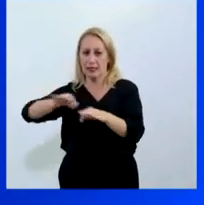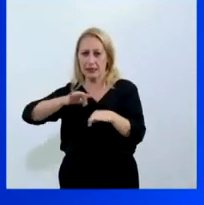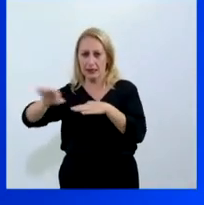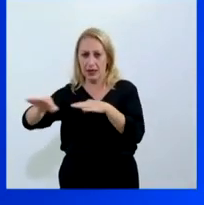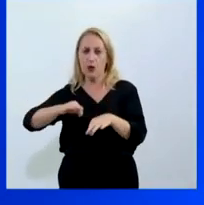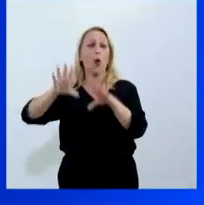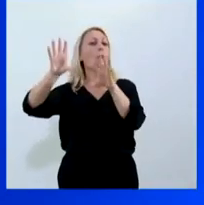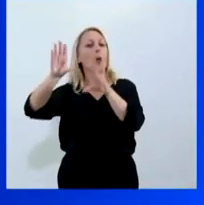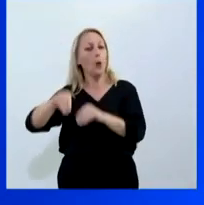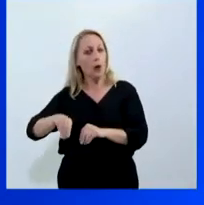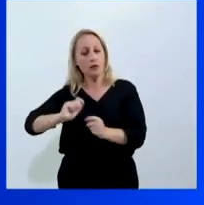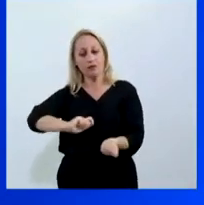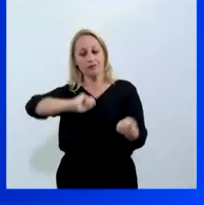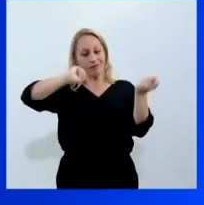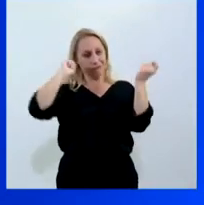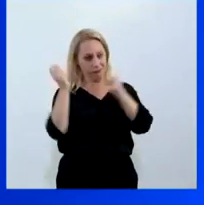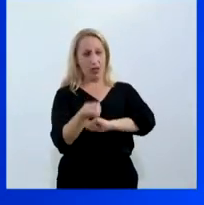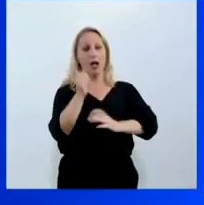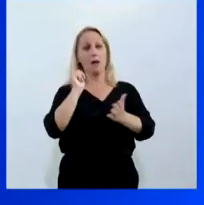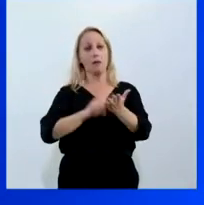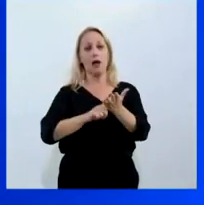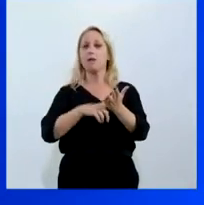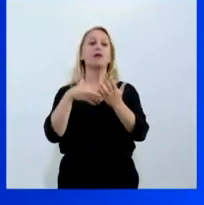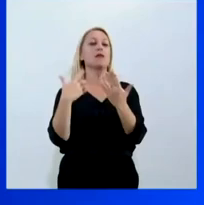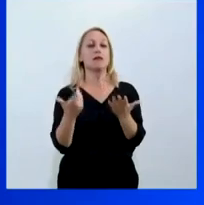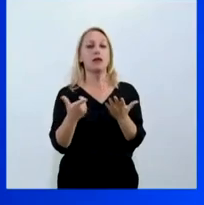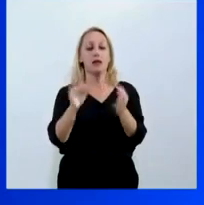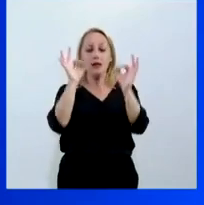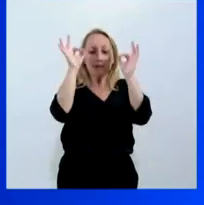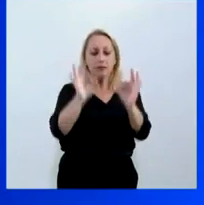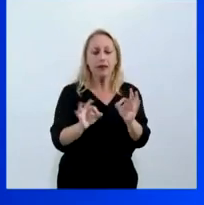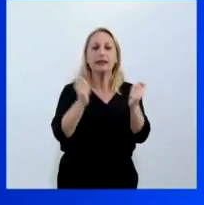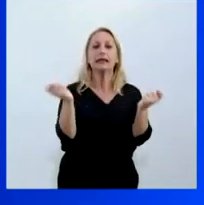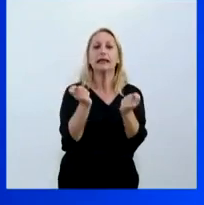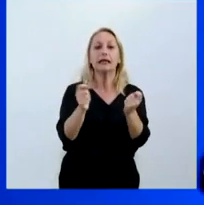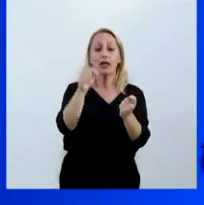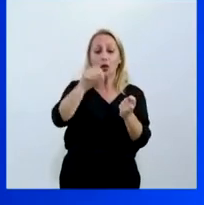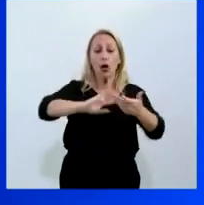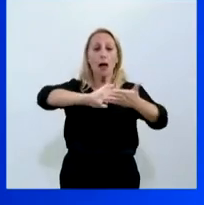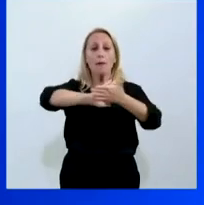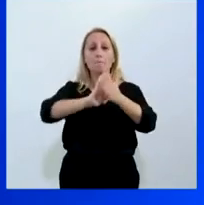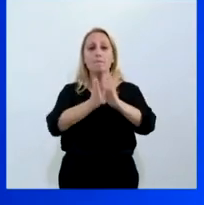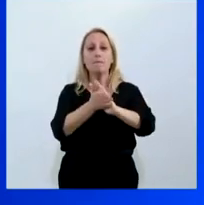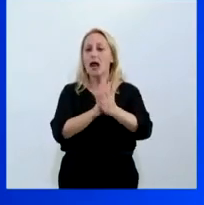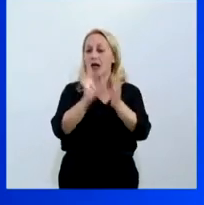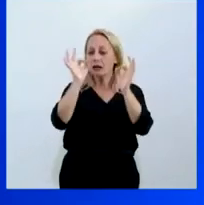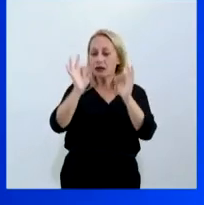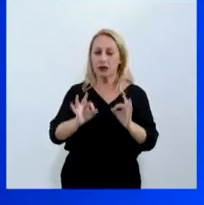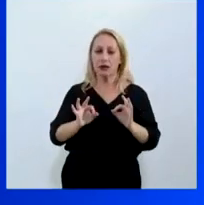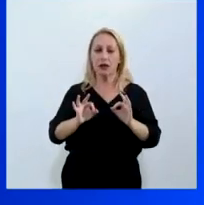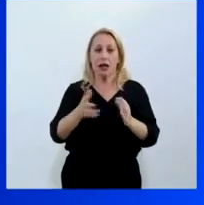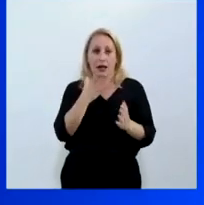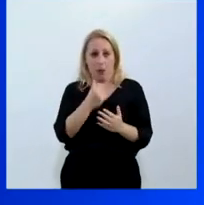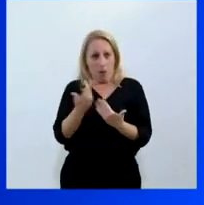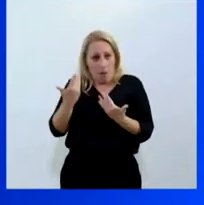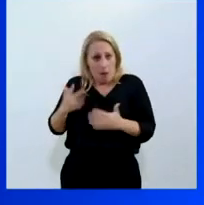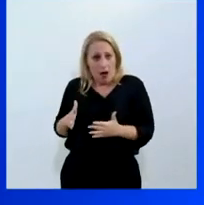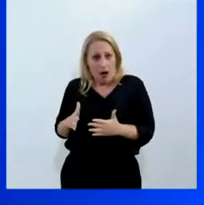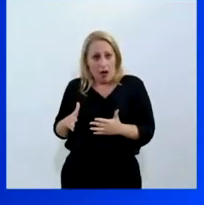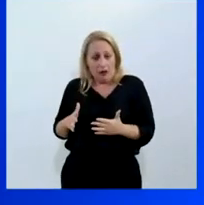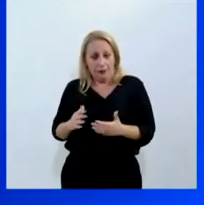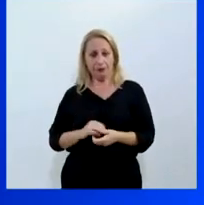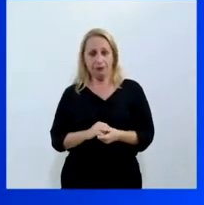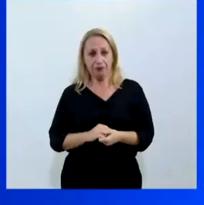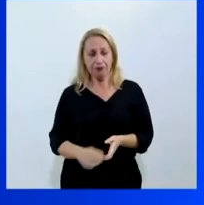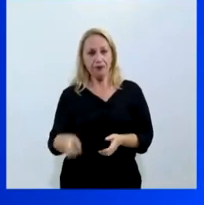στα χαρτιά να υπάρχει, στην πράξη του τι θα κάνουμε εάν συμβεί αυτό το οποίο συνέβη. Διότι, ξέρετε,